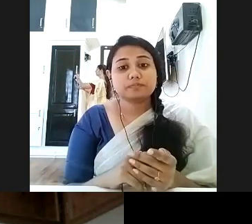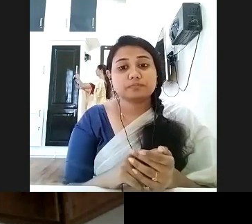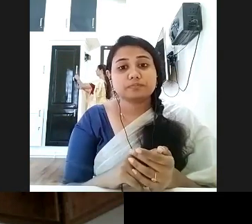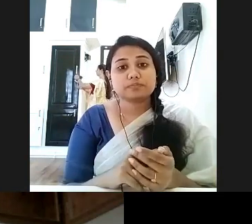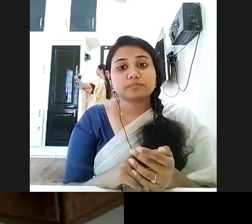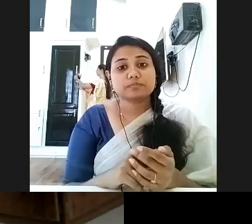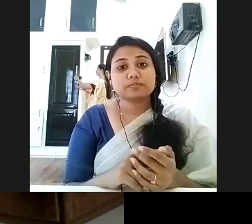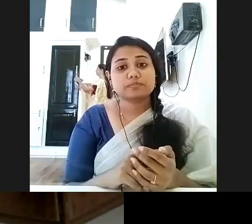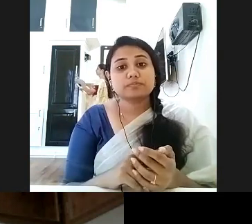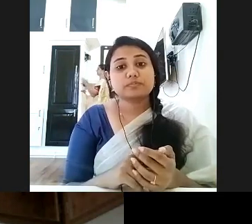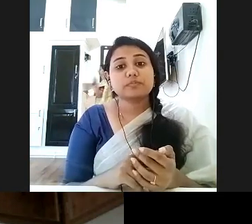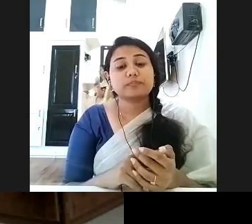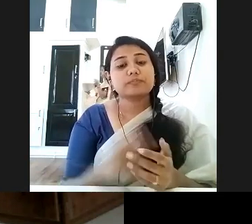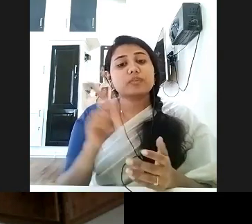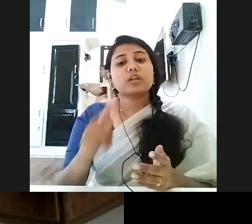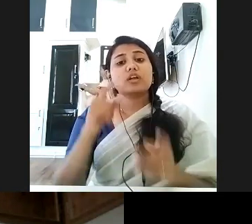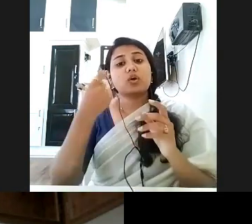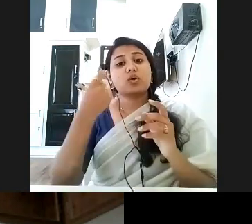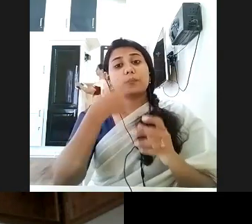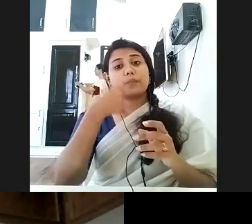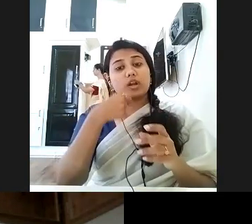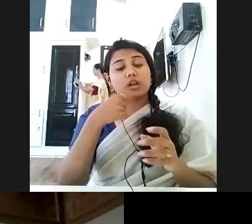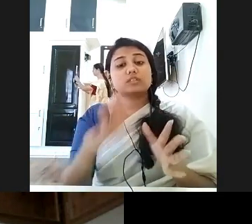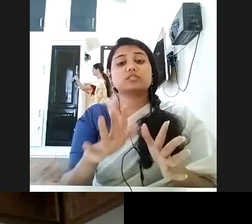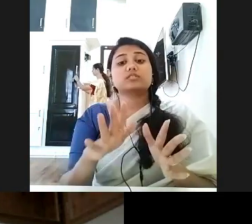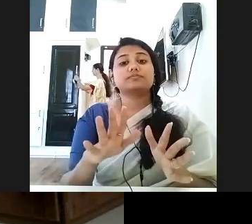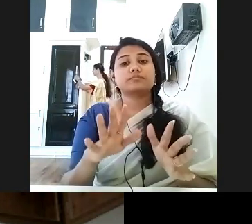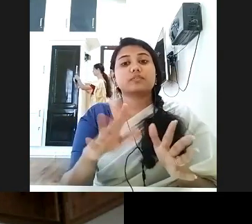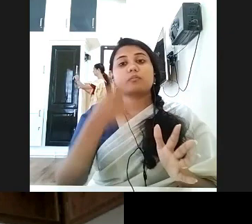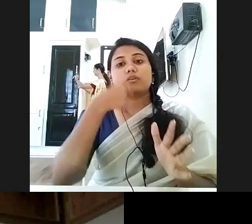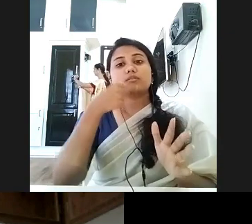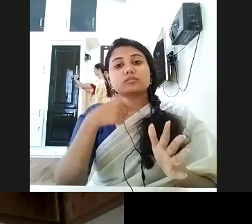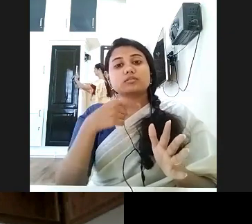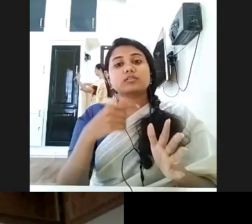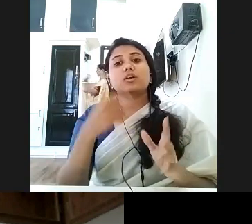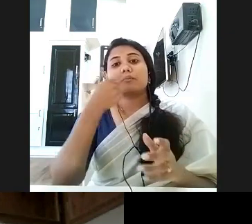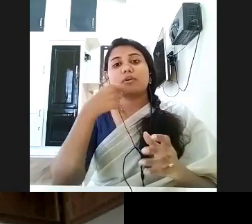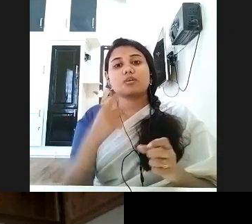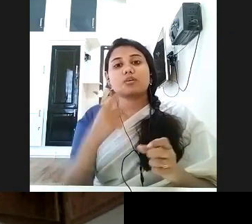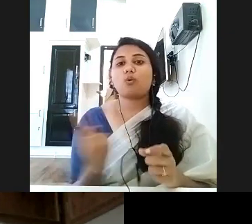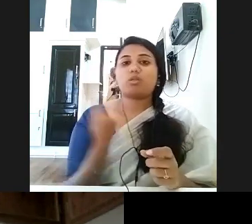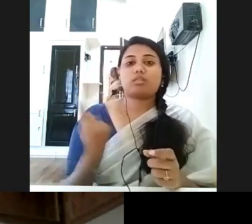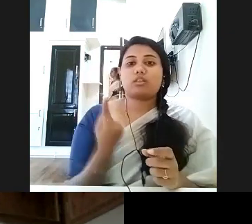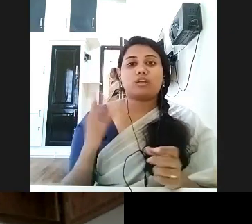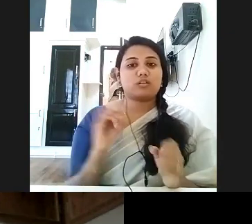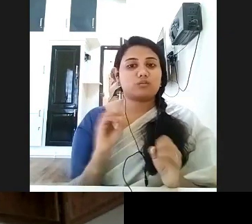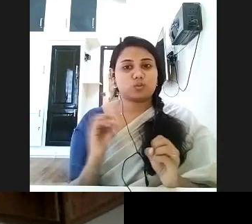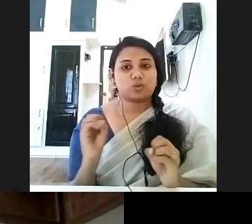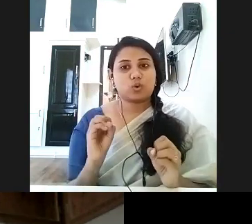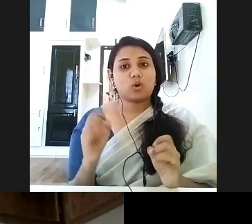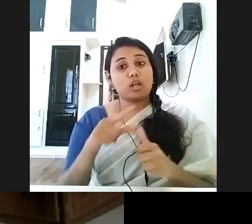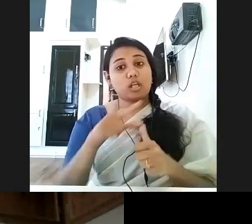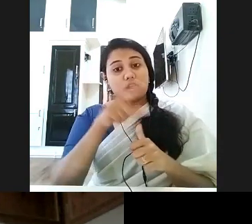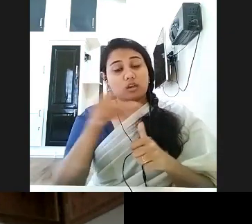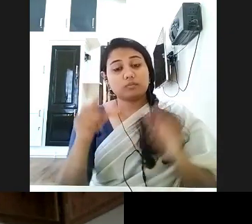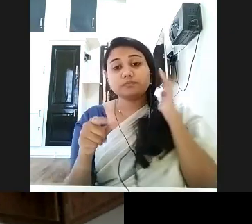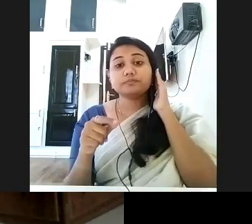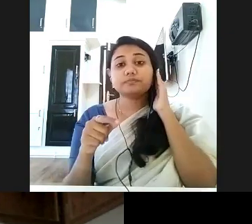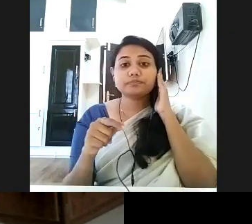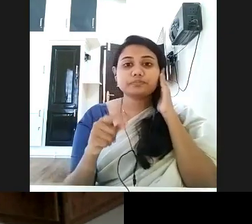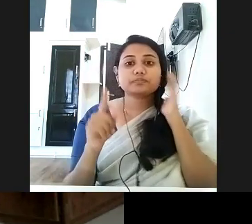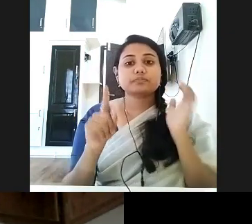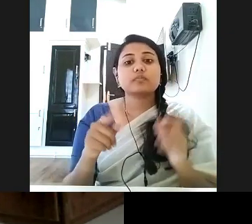most important fact that drug is not everything. Multidisciplinary approach, right? Yes. Because ഇപ്പൊ കുറെ